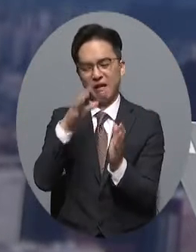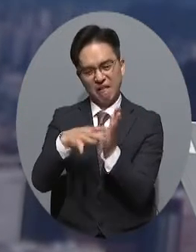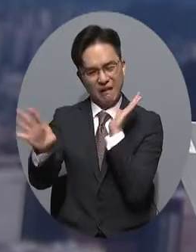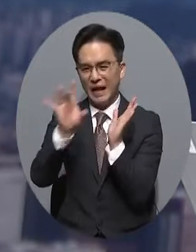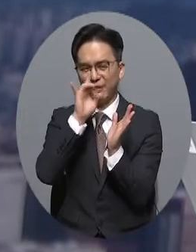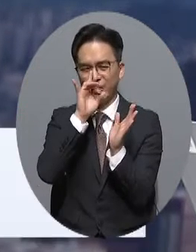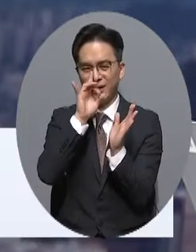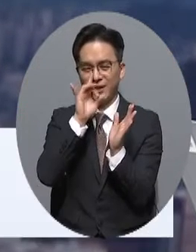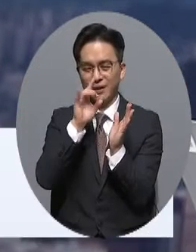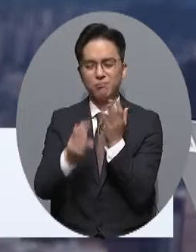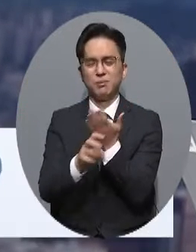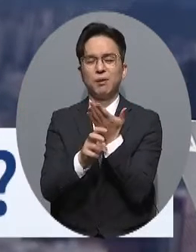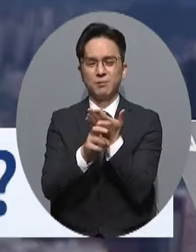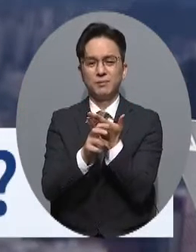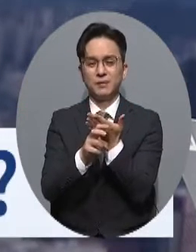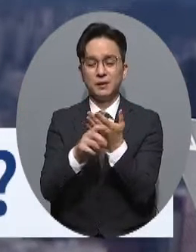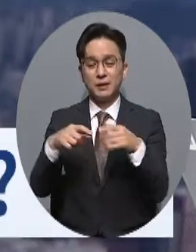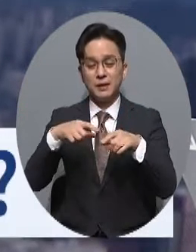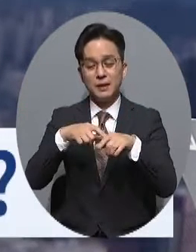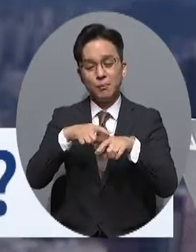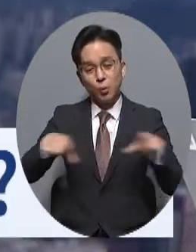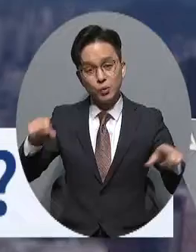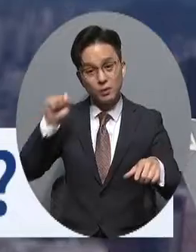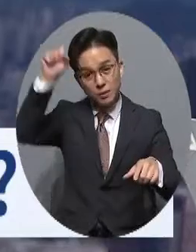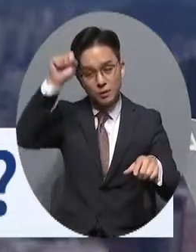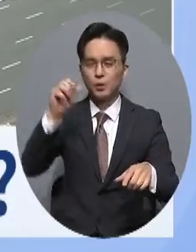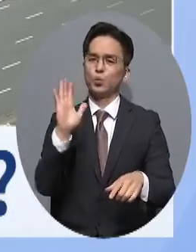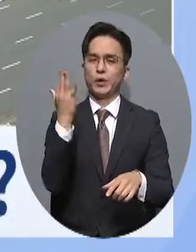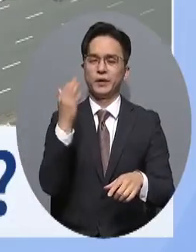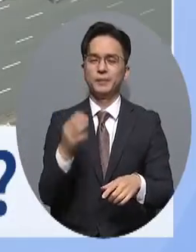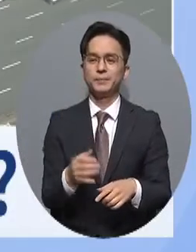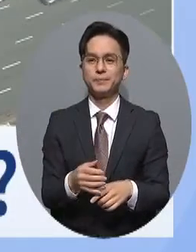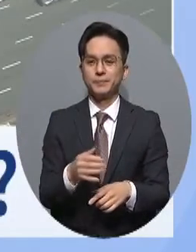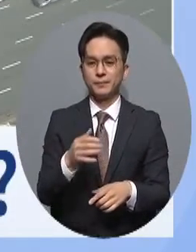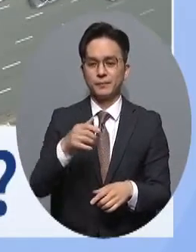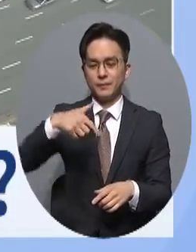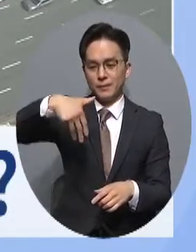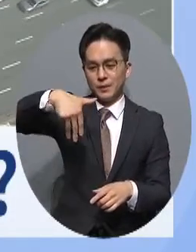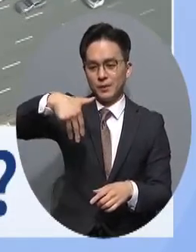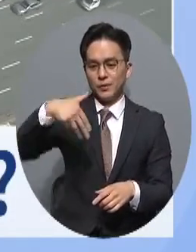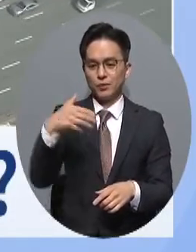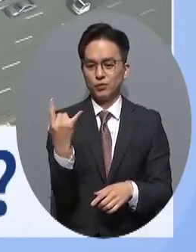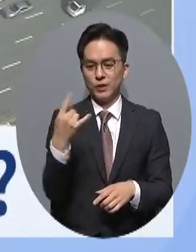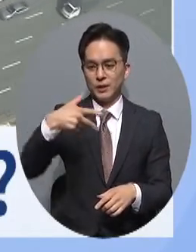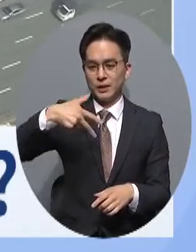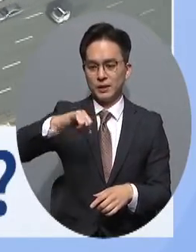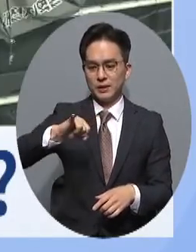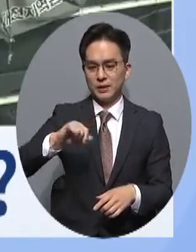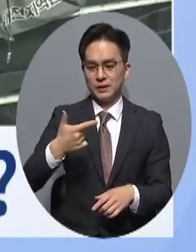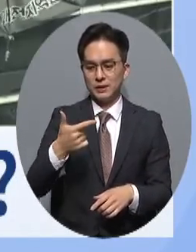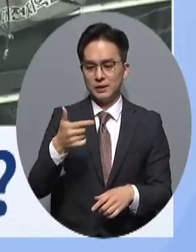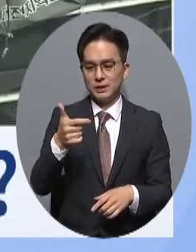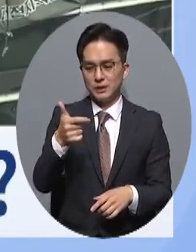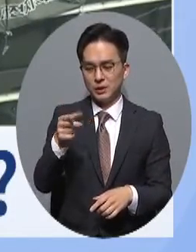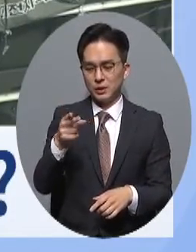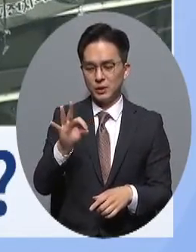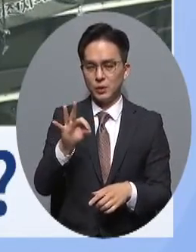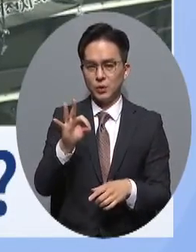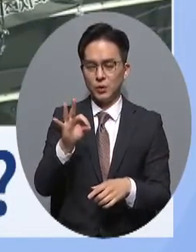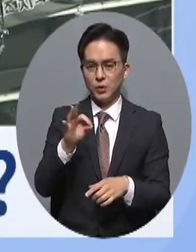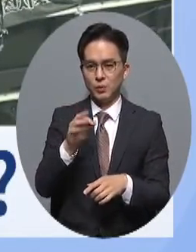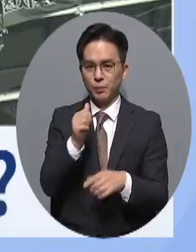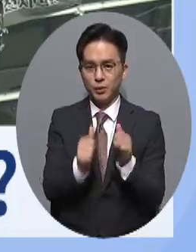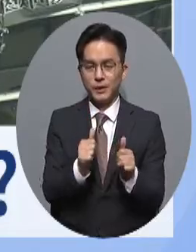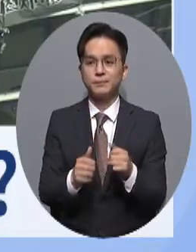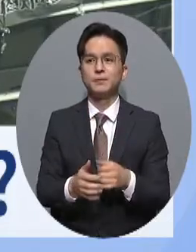그 노동조합법의 일부를 개정한다라고 보는 얘기를 하고 있는데 잘 보면은 노동조합법의 근간을